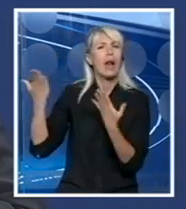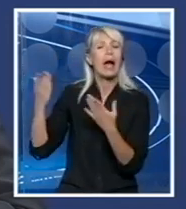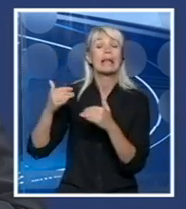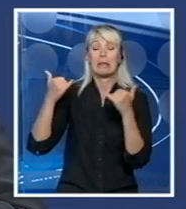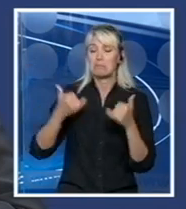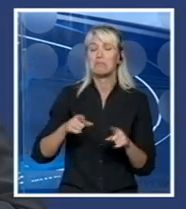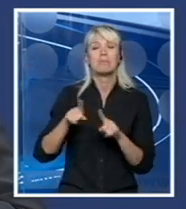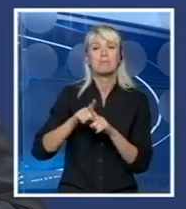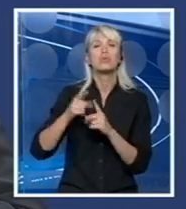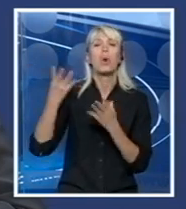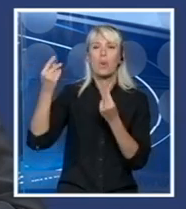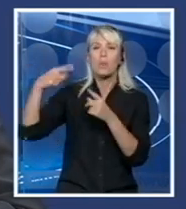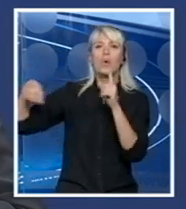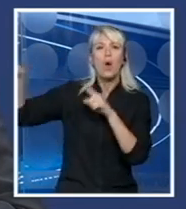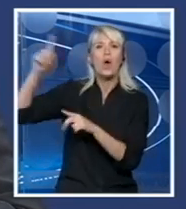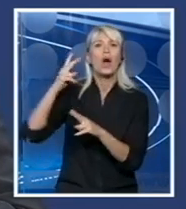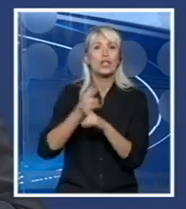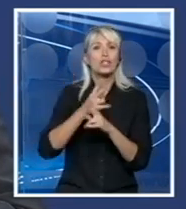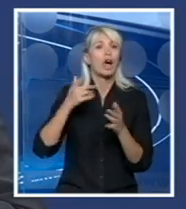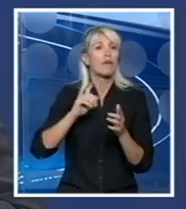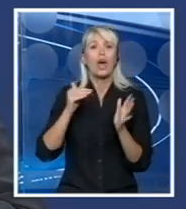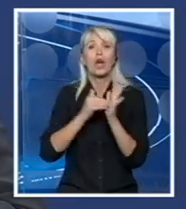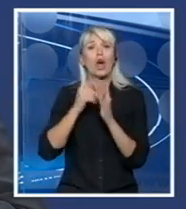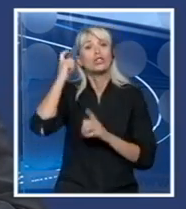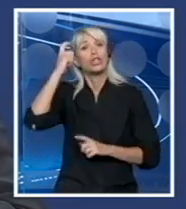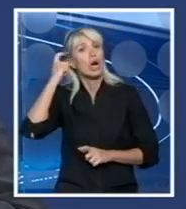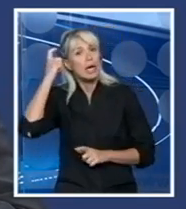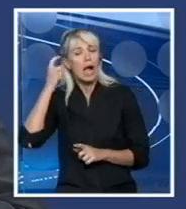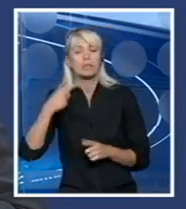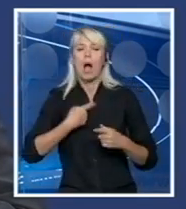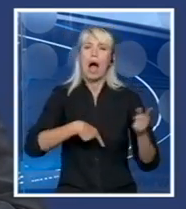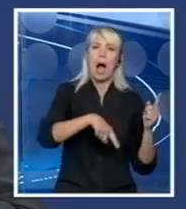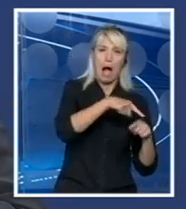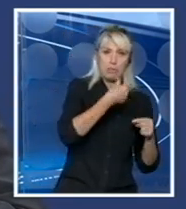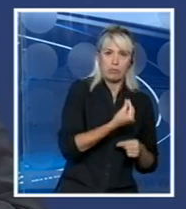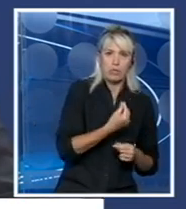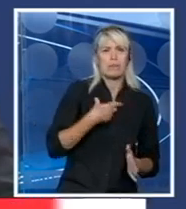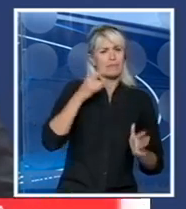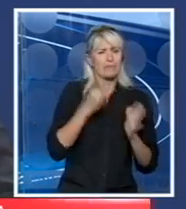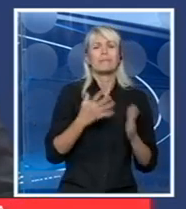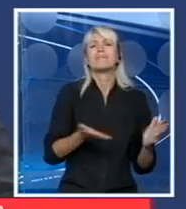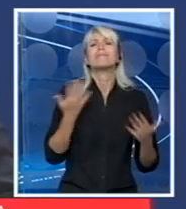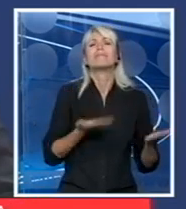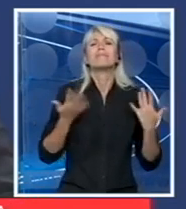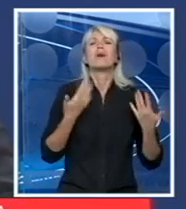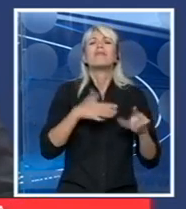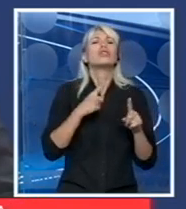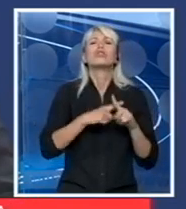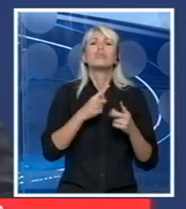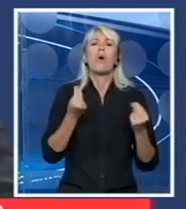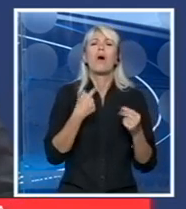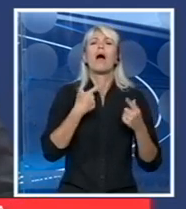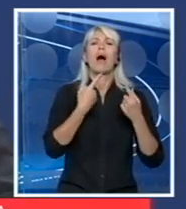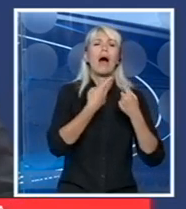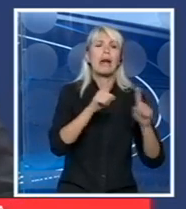državama tek razmatranja koji modeli mogu da budu. Mi smo ovo mogli brzo da pokrenemo jer smo imali puno scenarija spremnih i